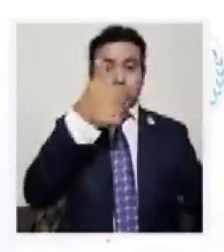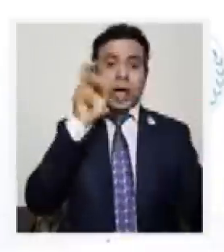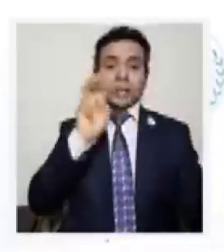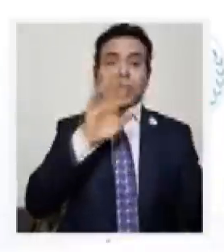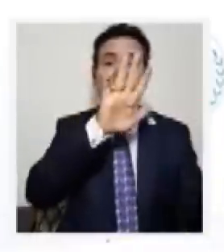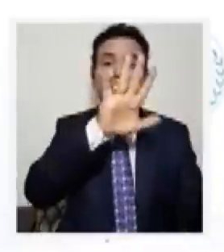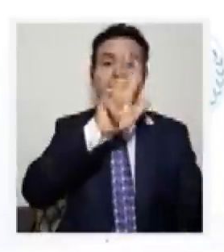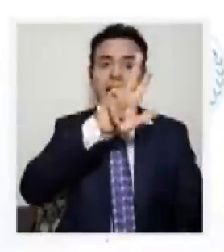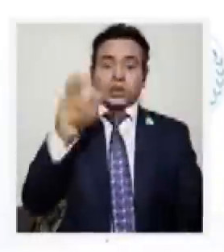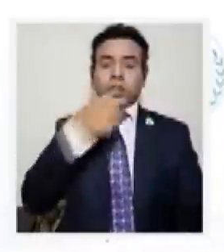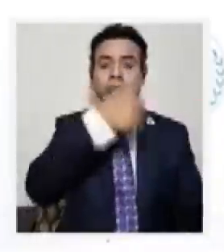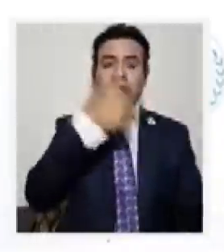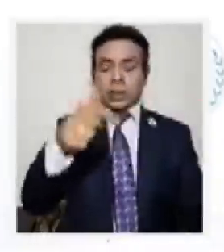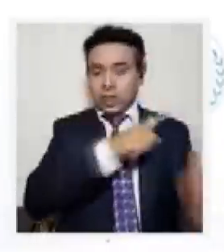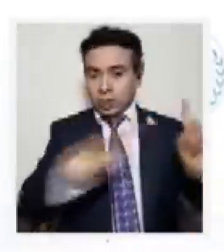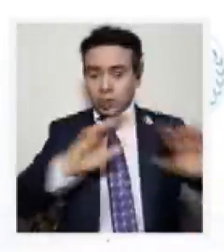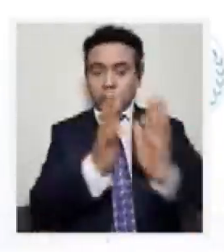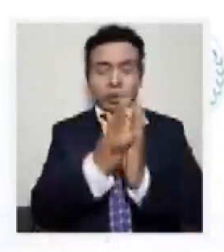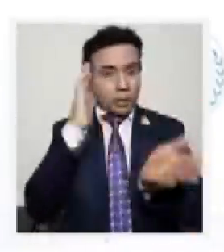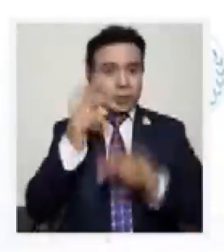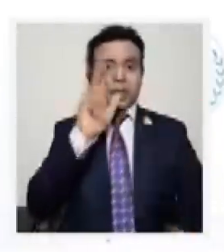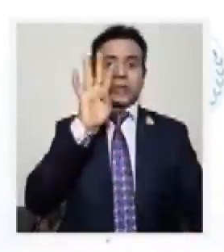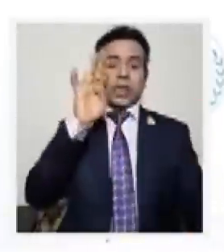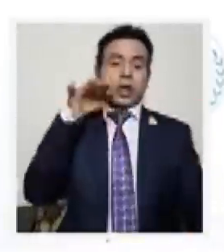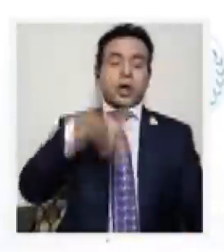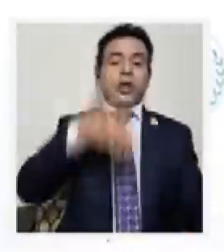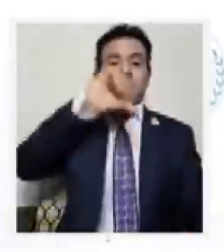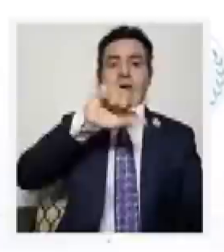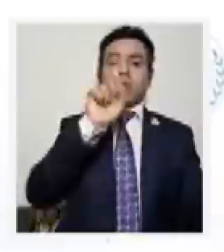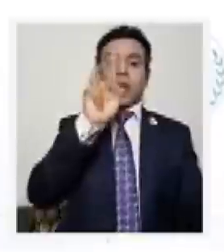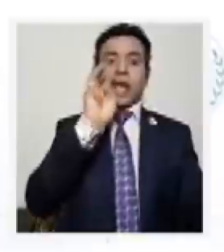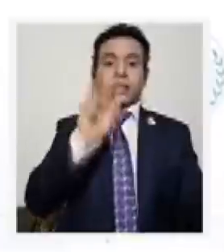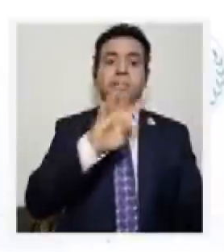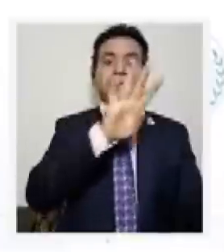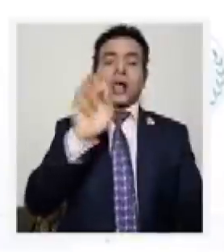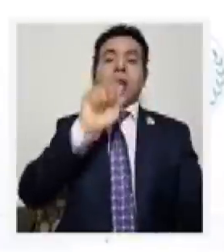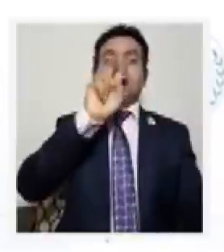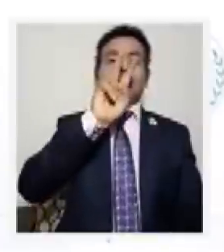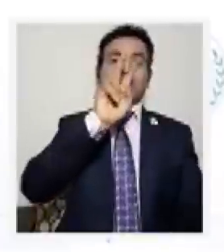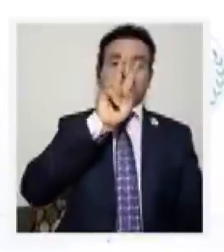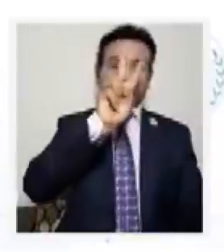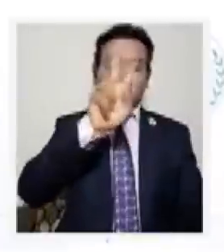96,53,048 জন। মৃত্যুবরণ করেছেন বিশ্বে 24 ঘন্টায় 6,866 জন এবং এ পর্যন্ত